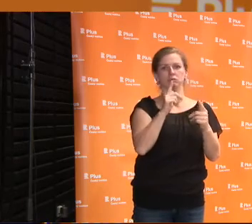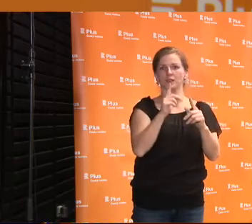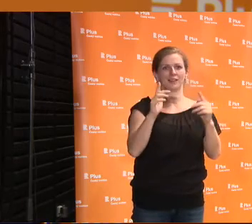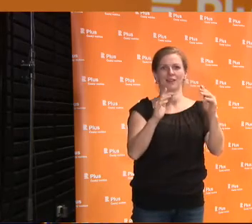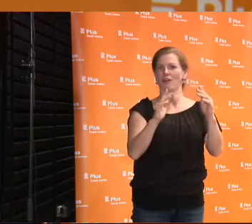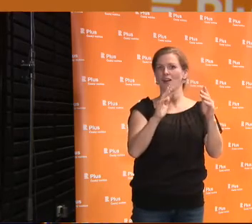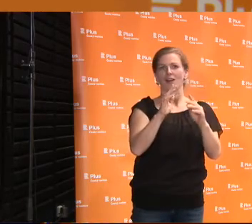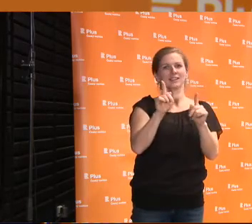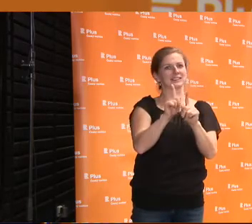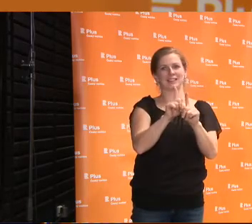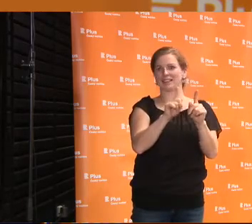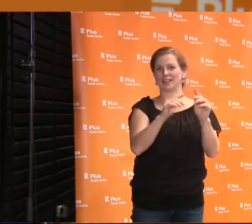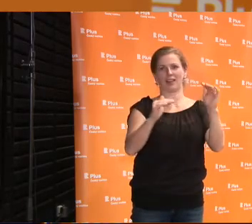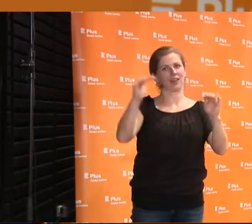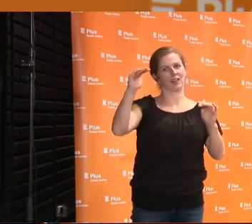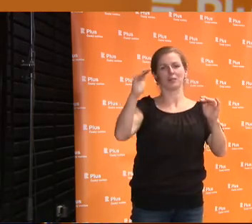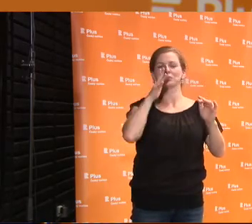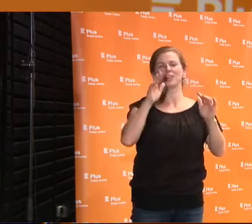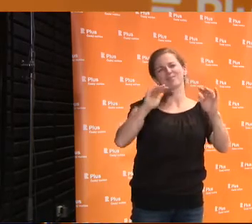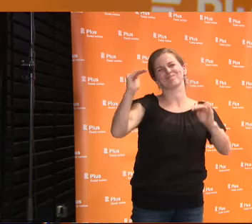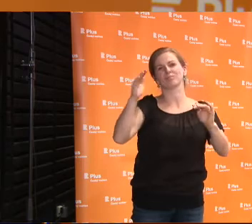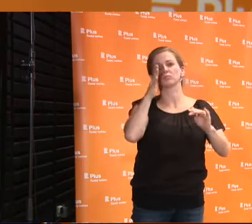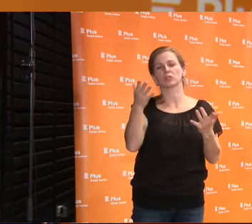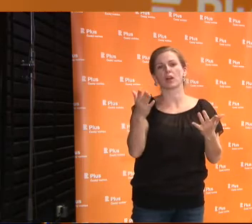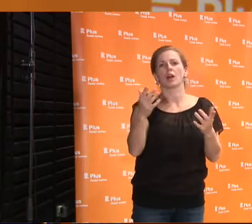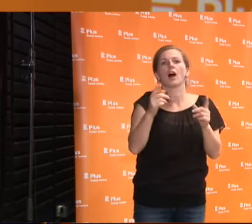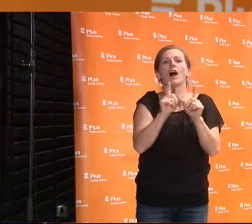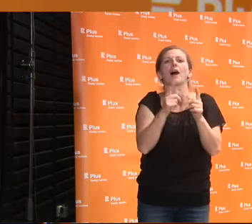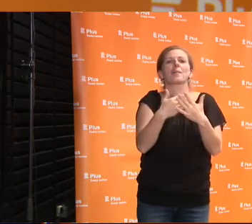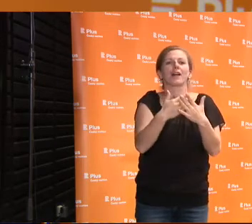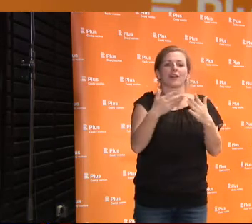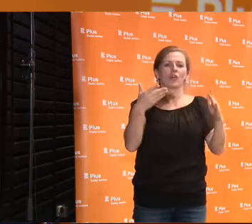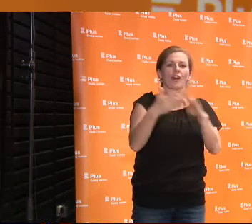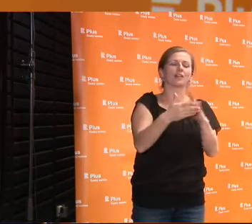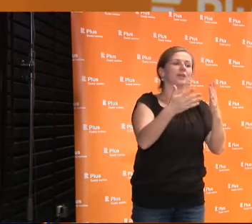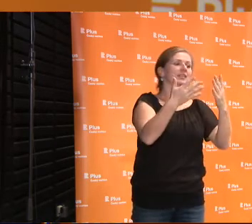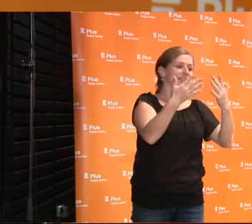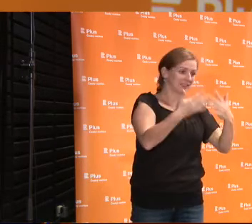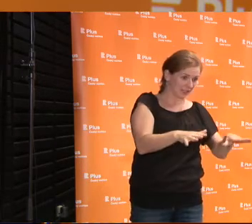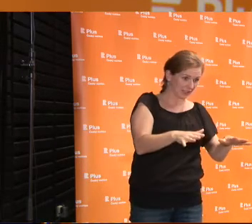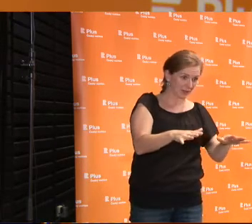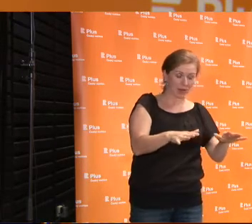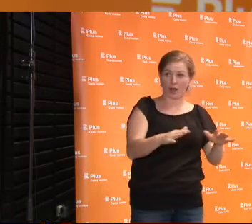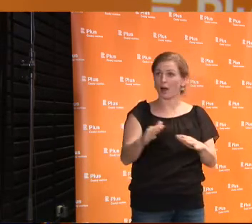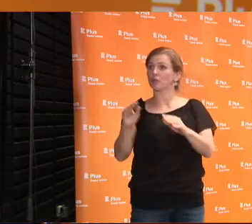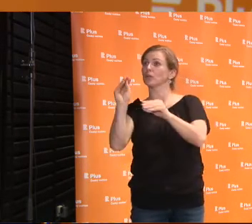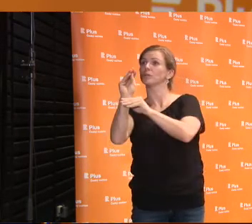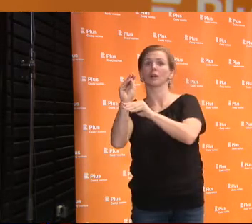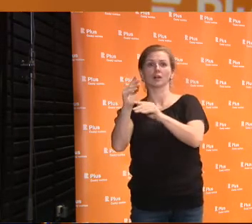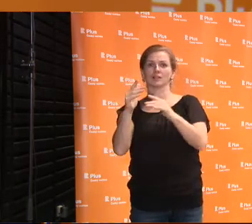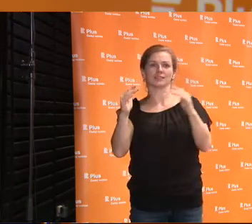Všichni vědí dneska, že to nahrazování nebo respektive bude asymetrická ztráta a ten deficit nebude